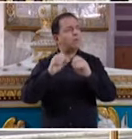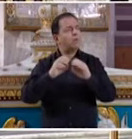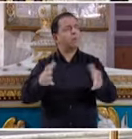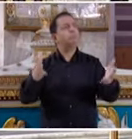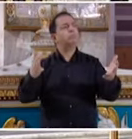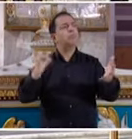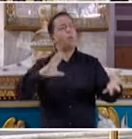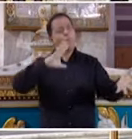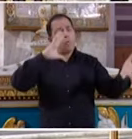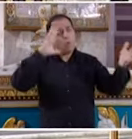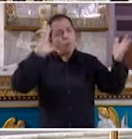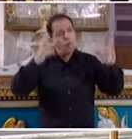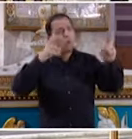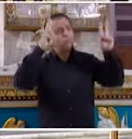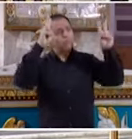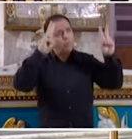αγλάισμα,